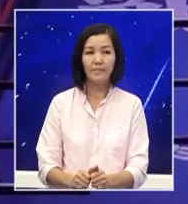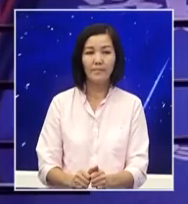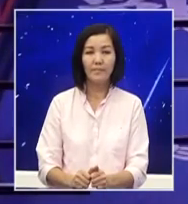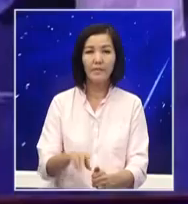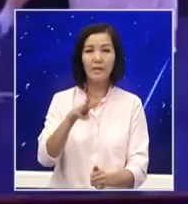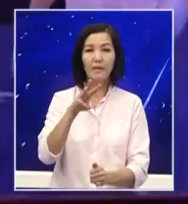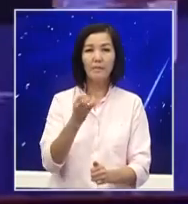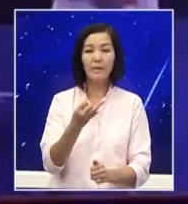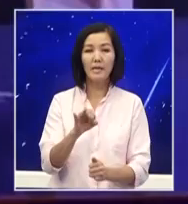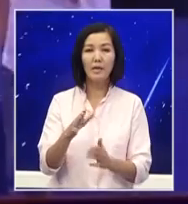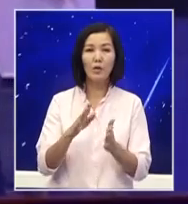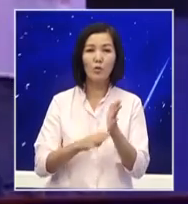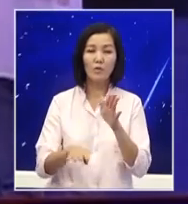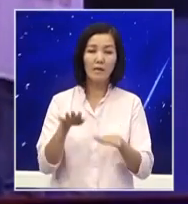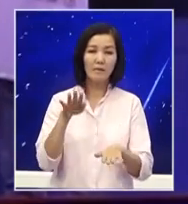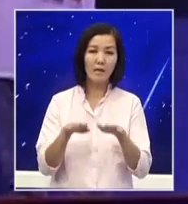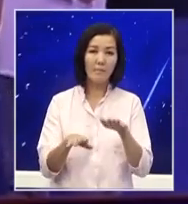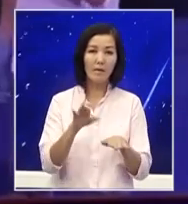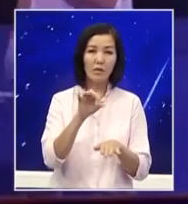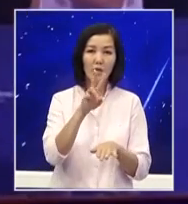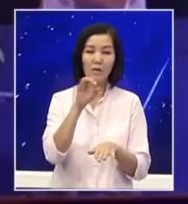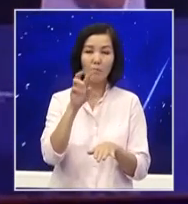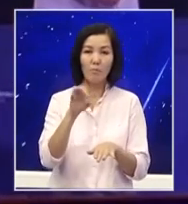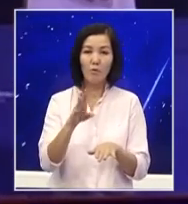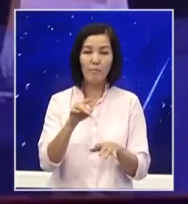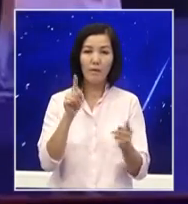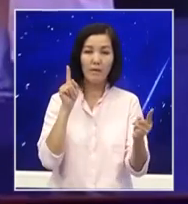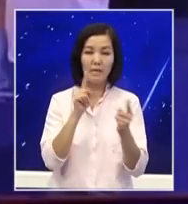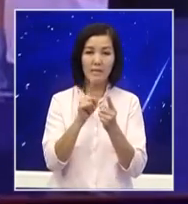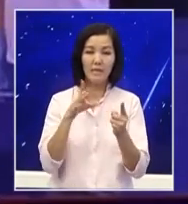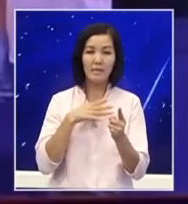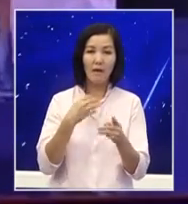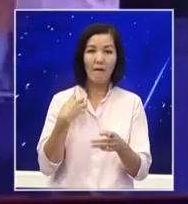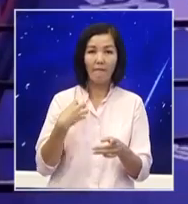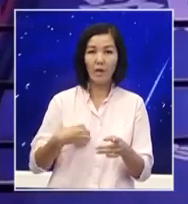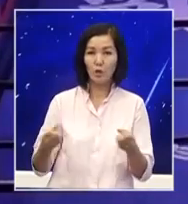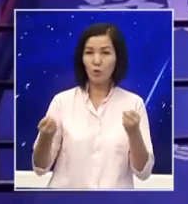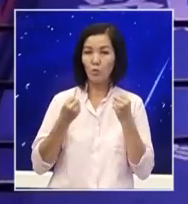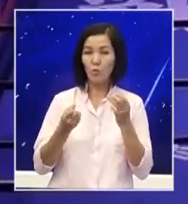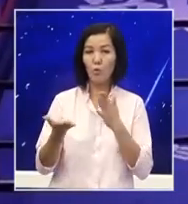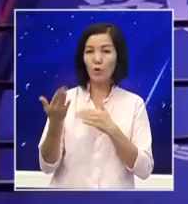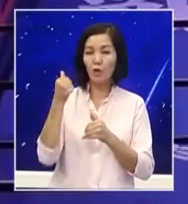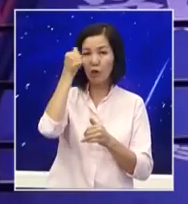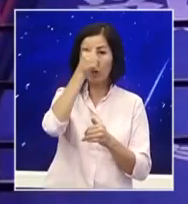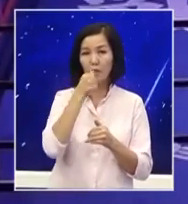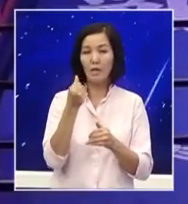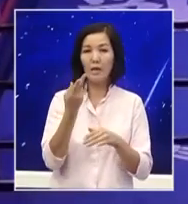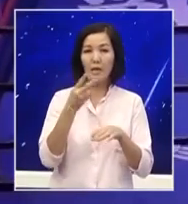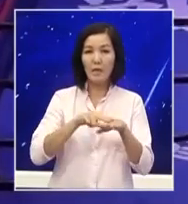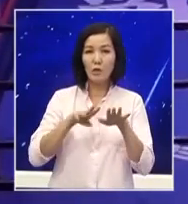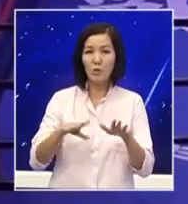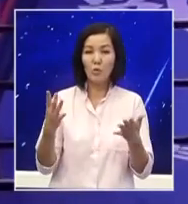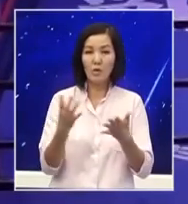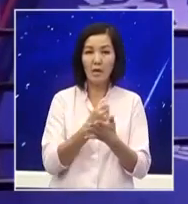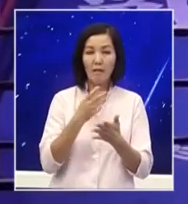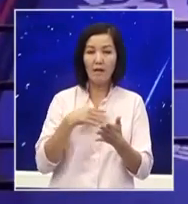Мерей Сүйінов 90 келі салмақ дәрежесінде Жан-Поль Жакуутпен рингке шықты. Француз спортшысы өткен жылы әлем біріншілігінде күмісшілігер атанған. Жарыс